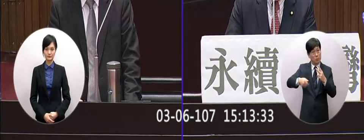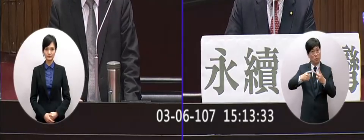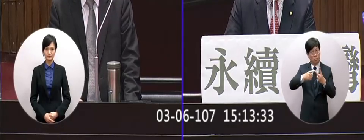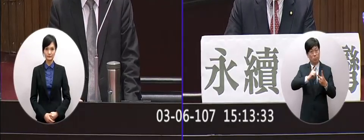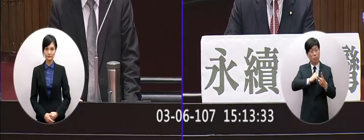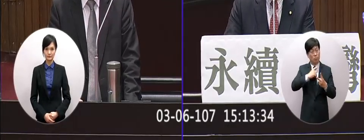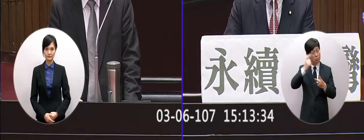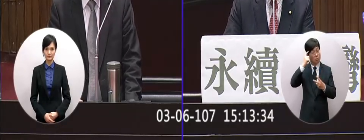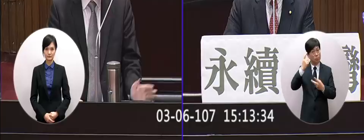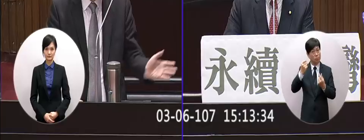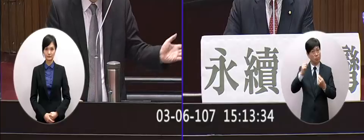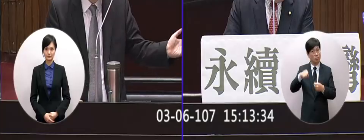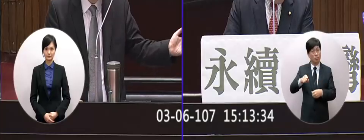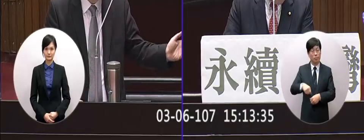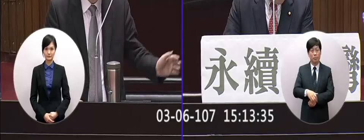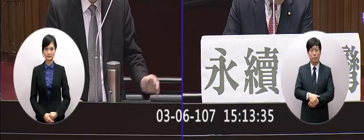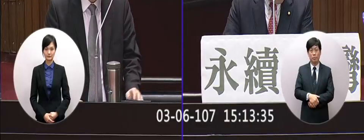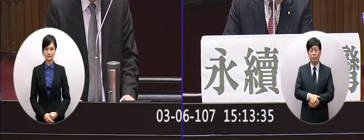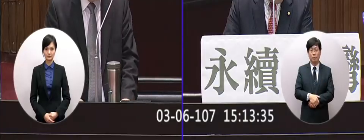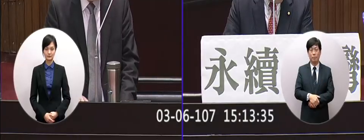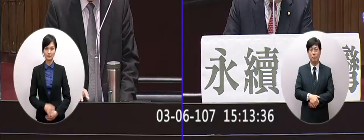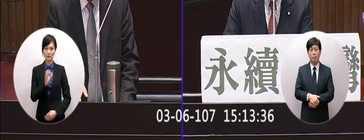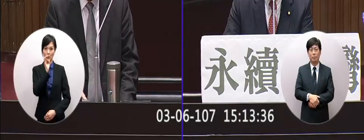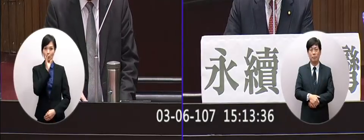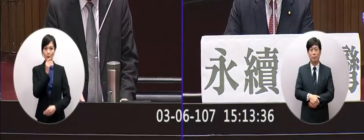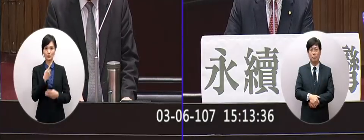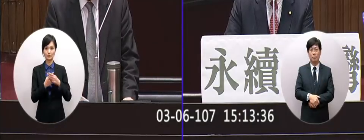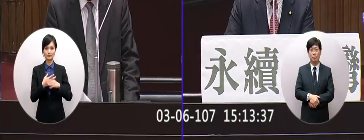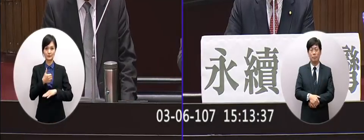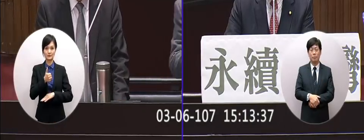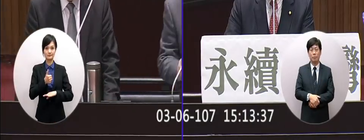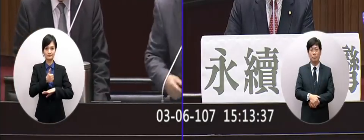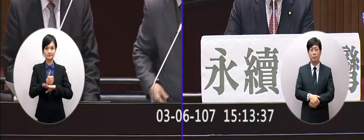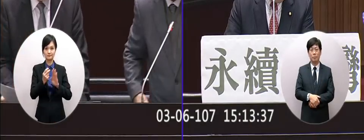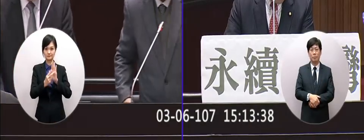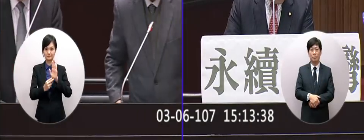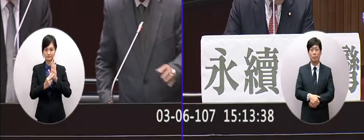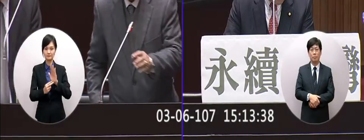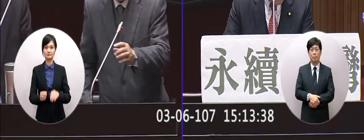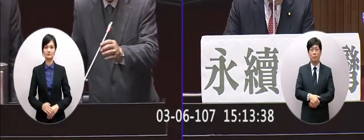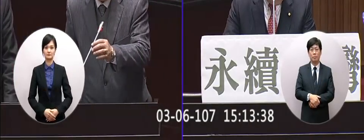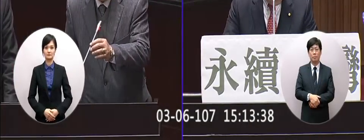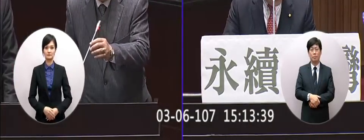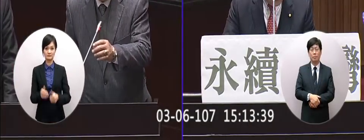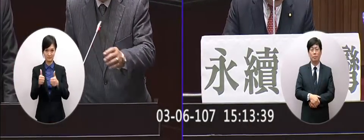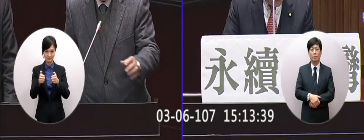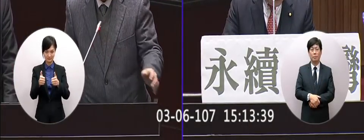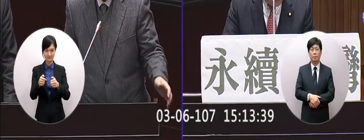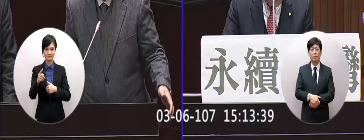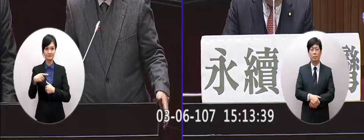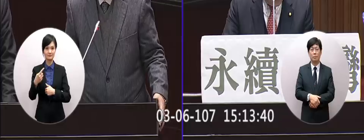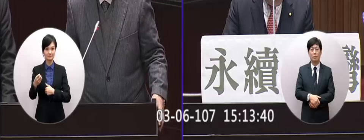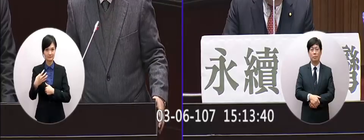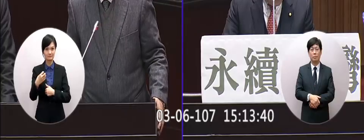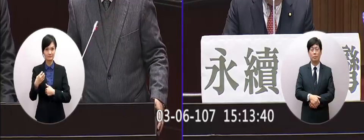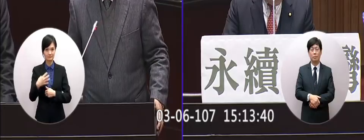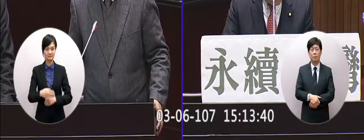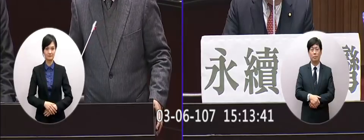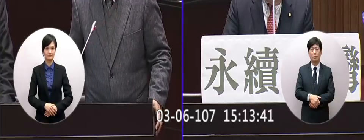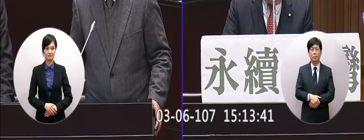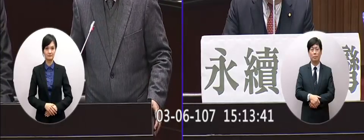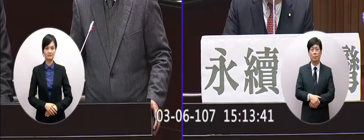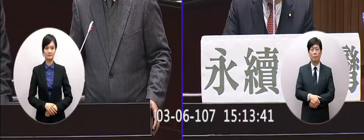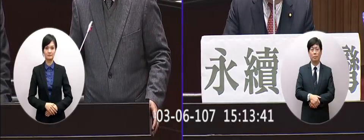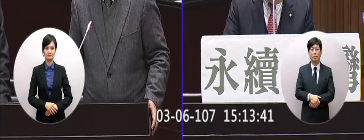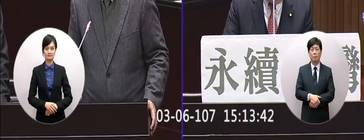吗？ 是，那吴主委。 谢谢司委员的指教。有关司委员在关心